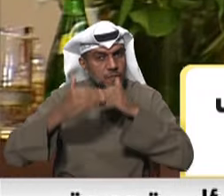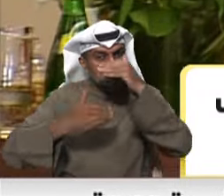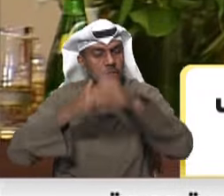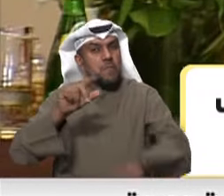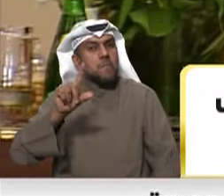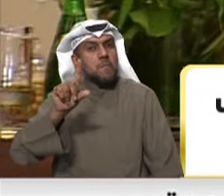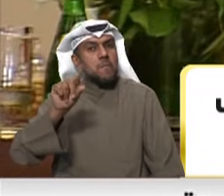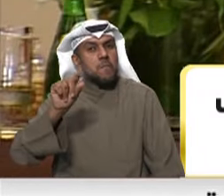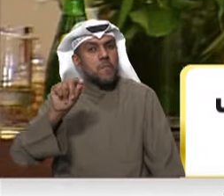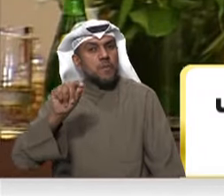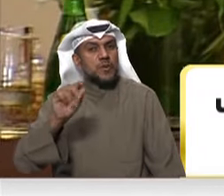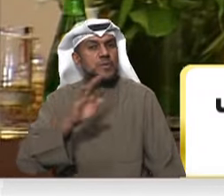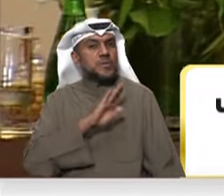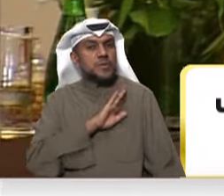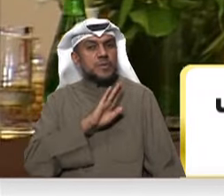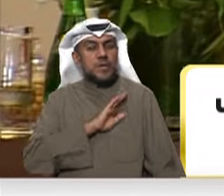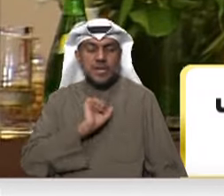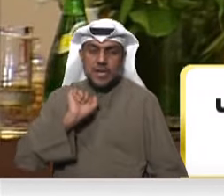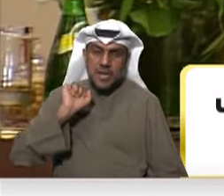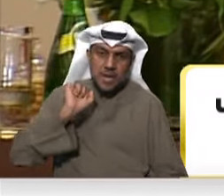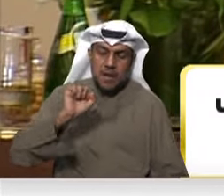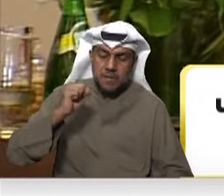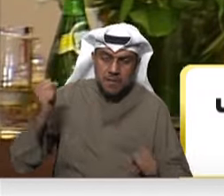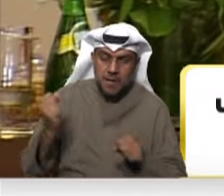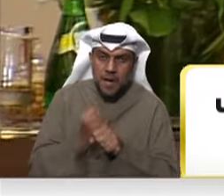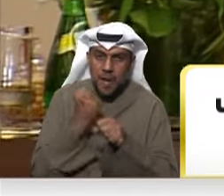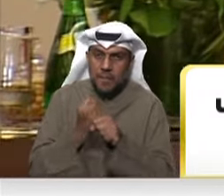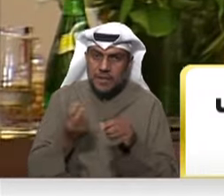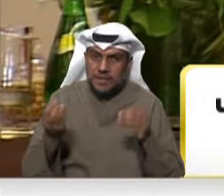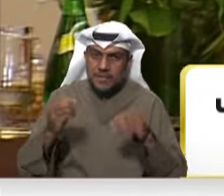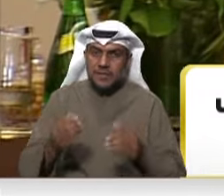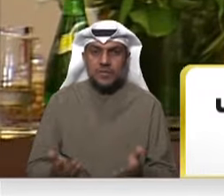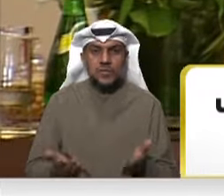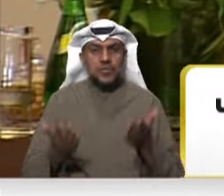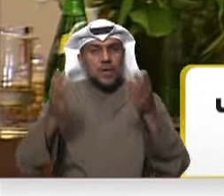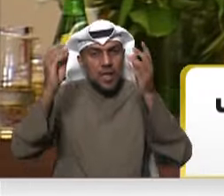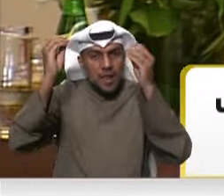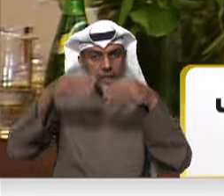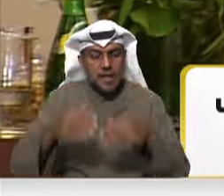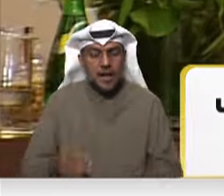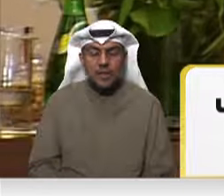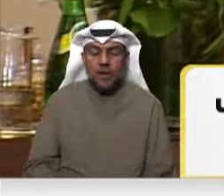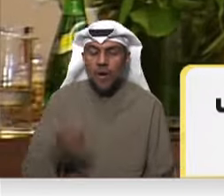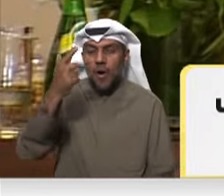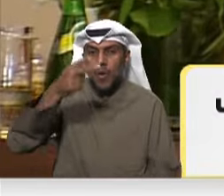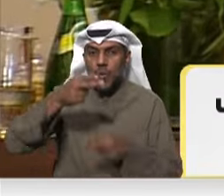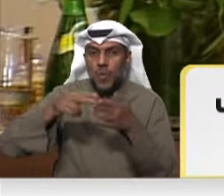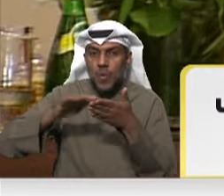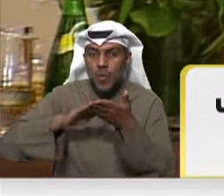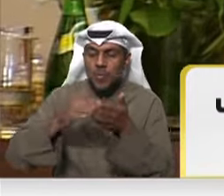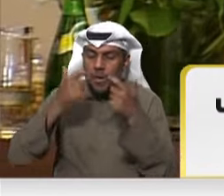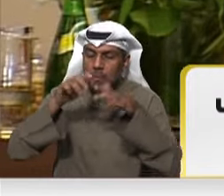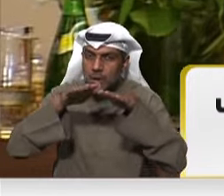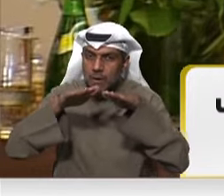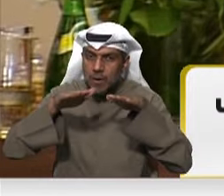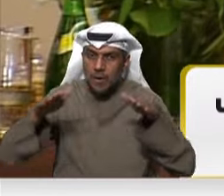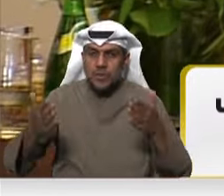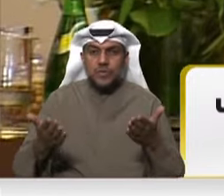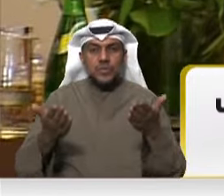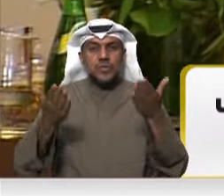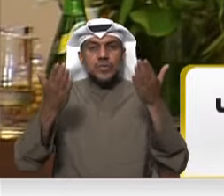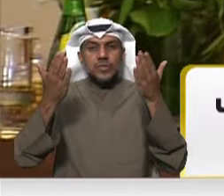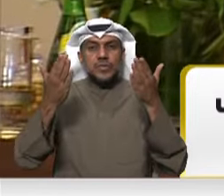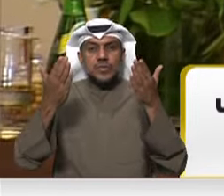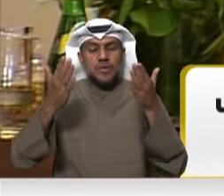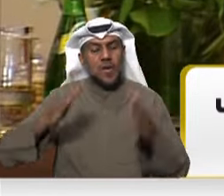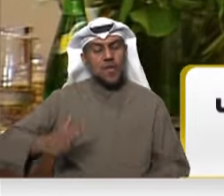وتميز لقواتنا المسلحة، وأن يديم على وطننا الغالي الأمن والأمان